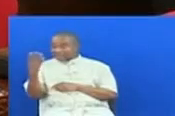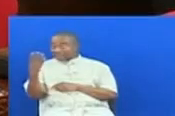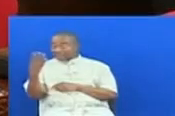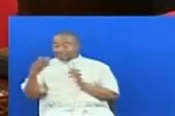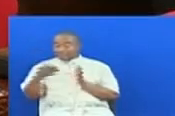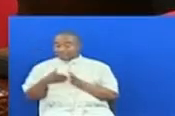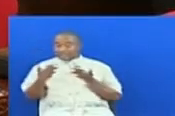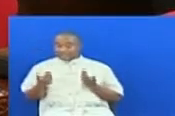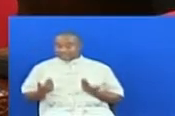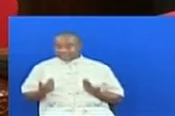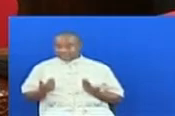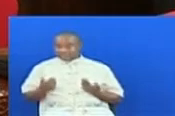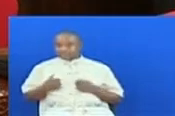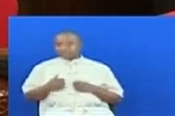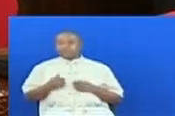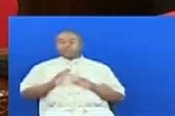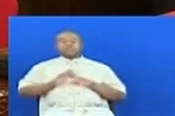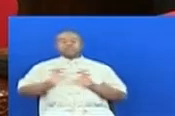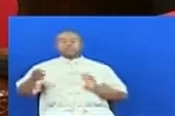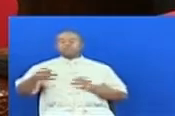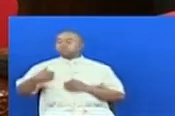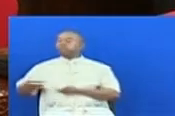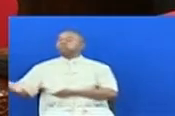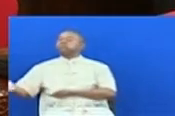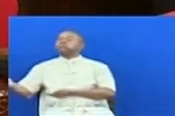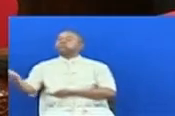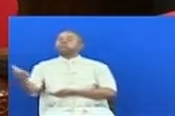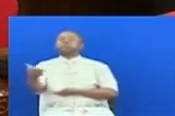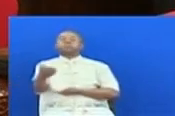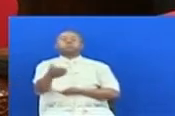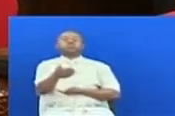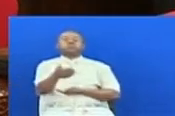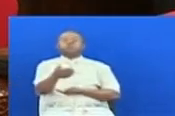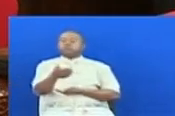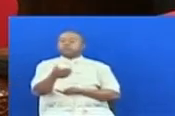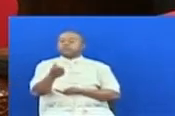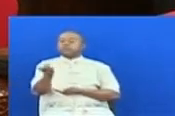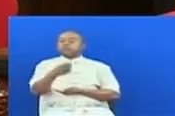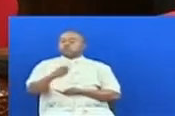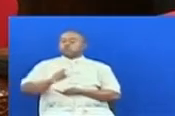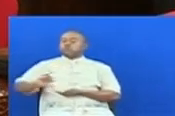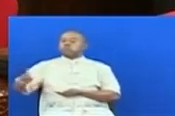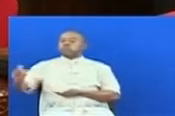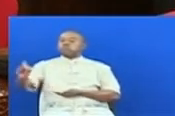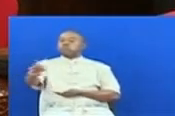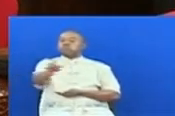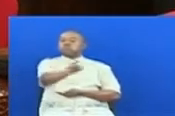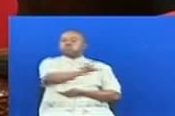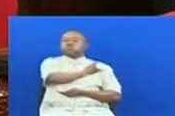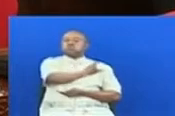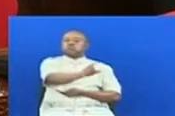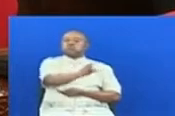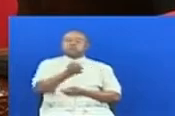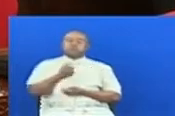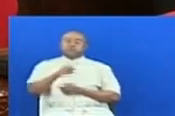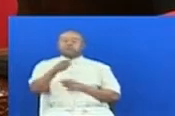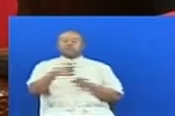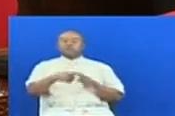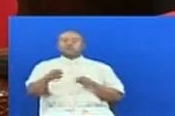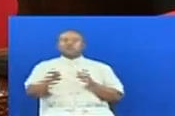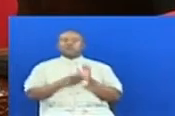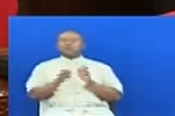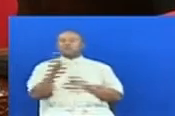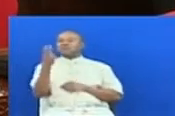hapa tulipo imeshakusanya imetoa mikopo ya shilingi milioni 192 na